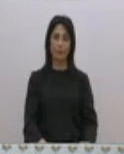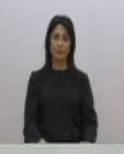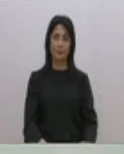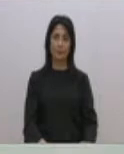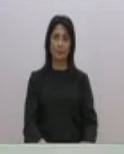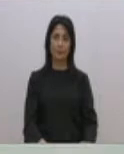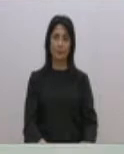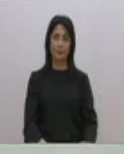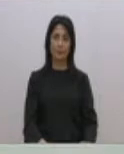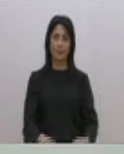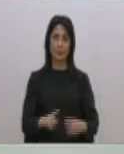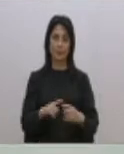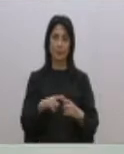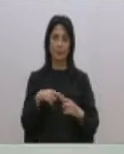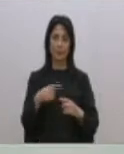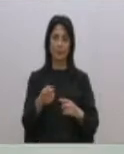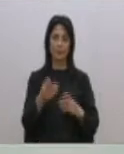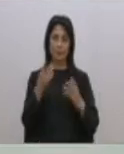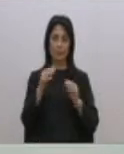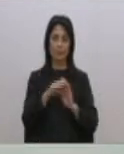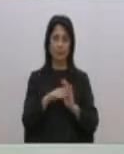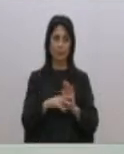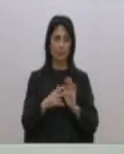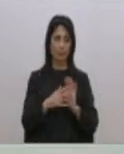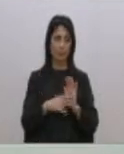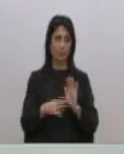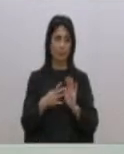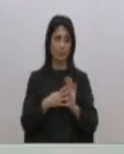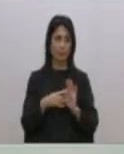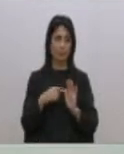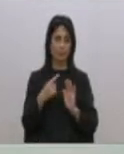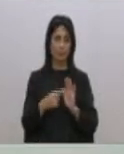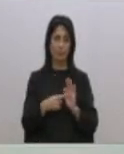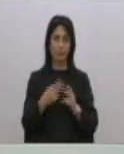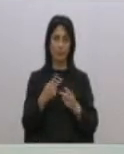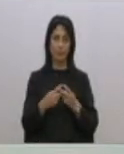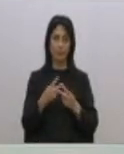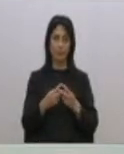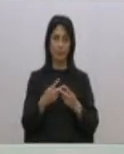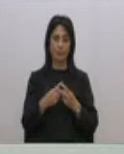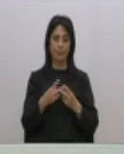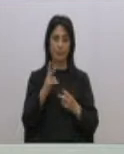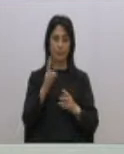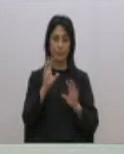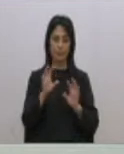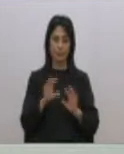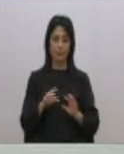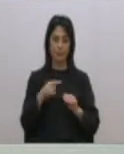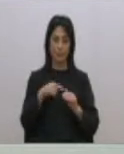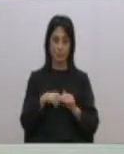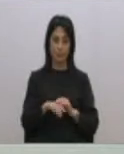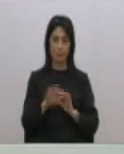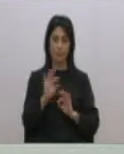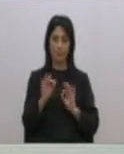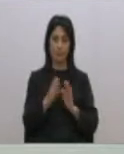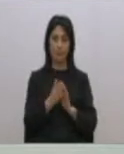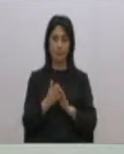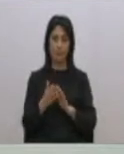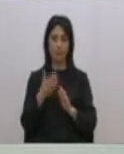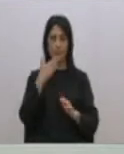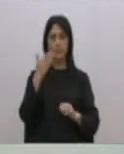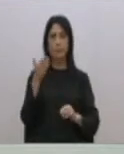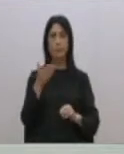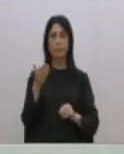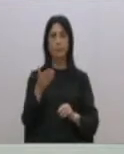Argit, შემდეგი ტრისასის 99 საკითხი, პენიტენციური კოდექსი და გამომდინარე პროექტები,